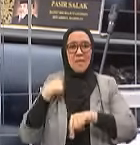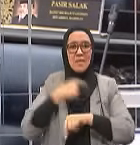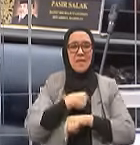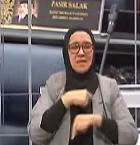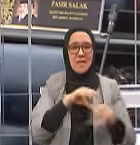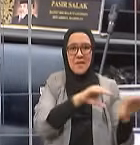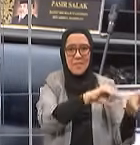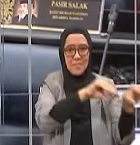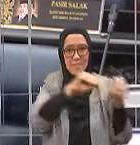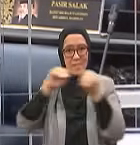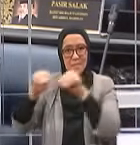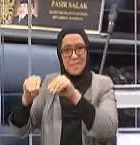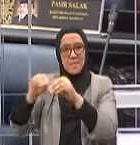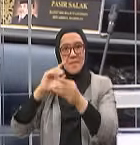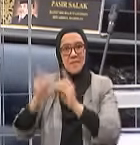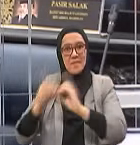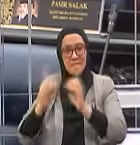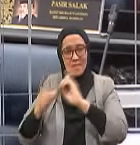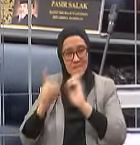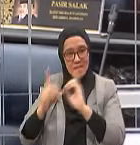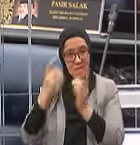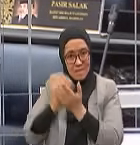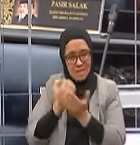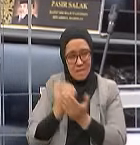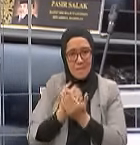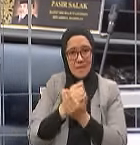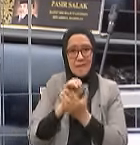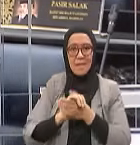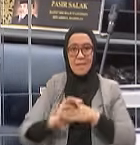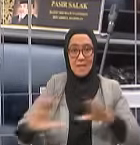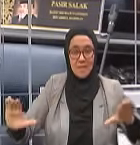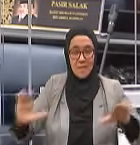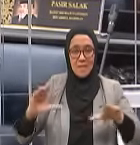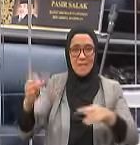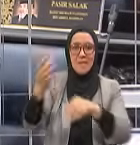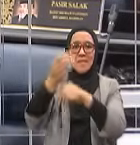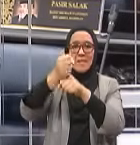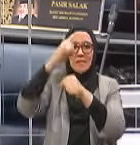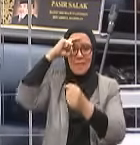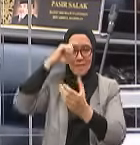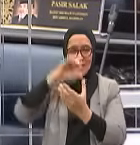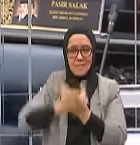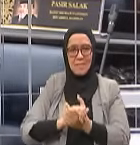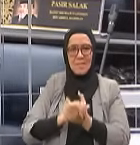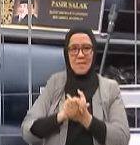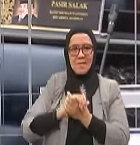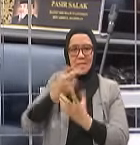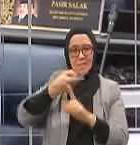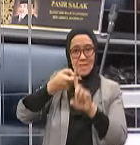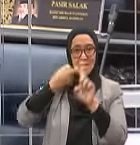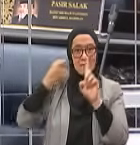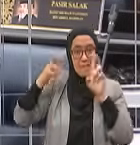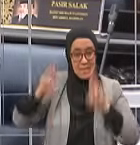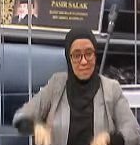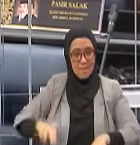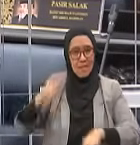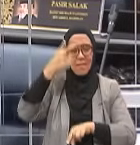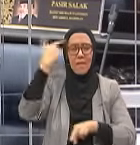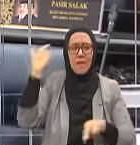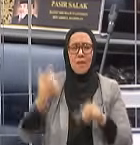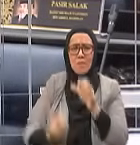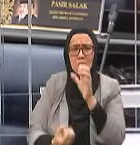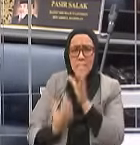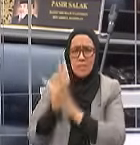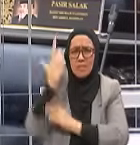selamat dan mendapat kepercayaan ataupun teras di kalangan rakyat ini disebabkan ke bagaikan skema